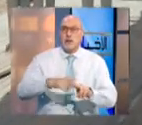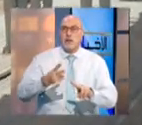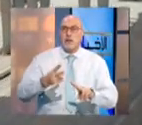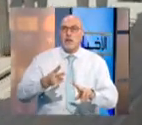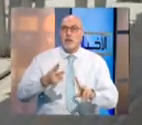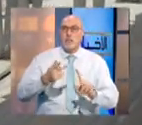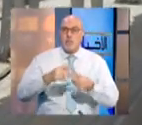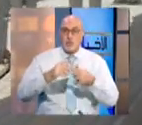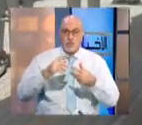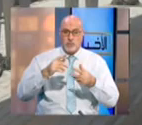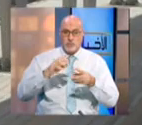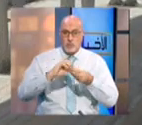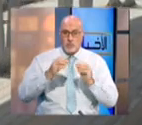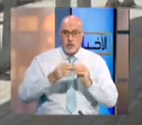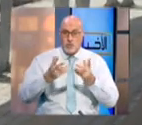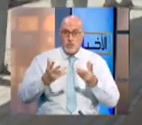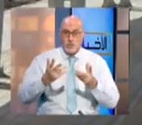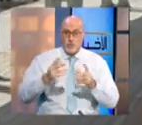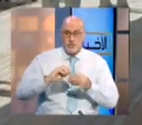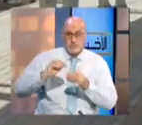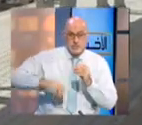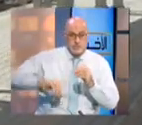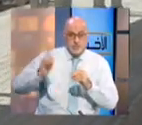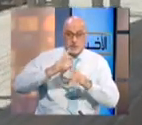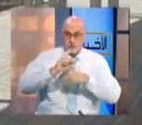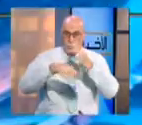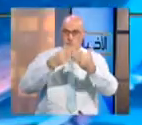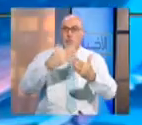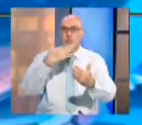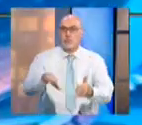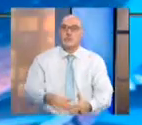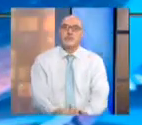الصورة النمطية للولاية المحرومة تنمويا.